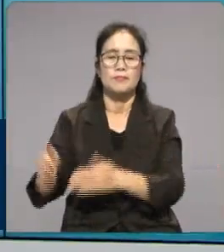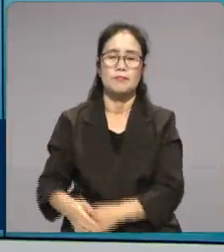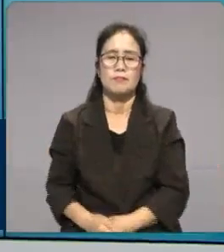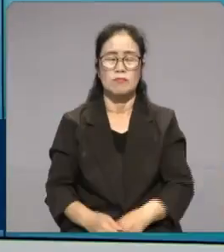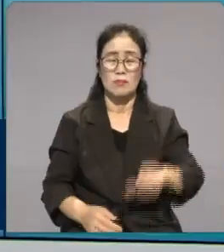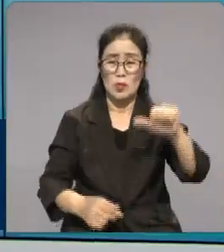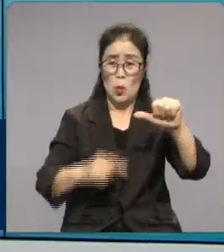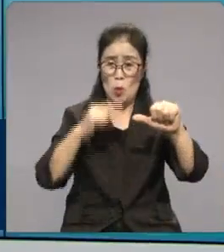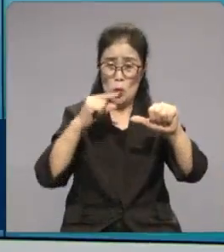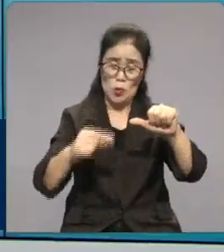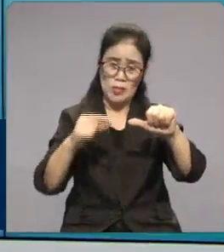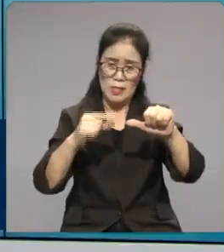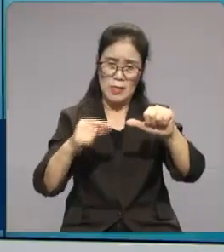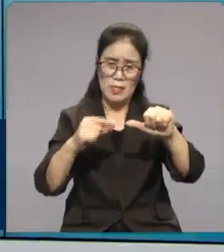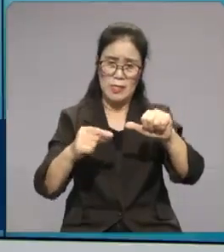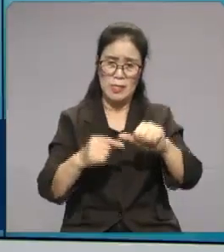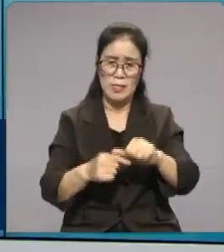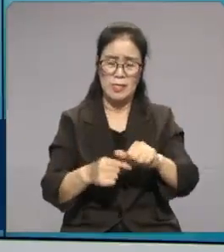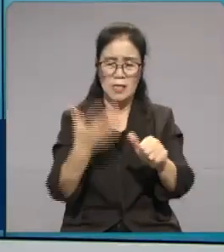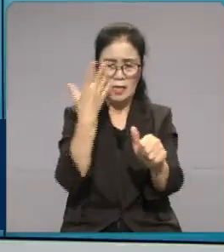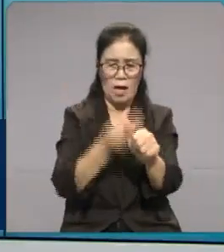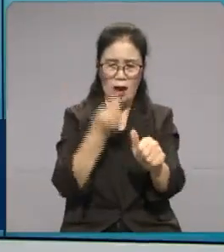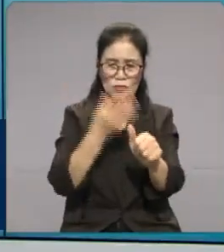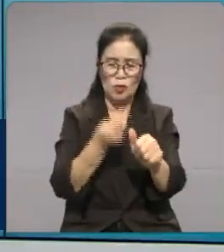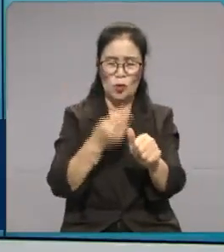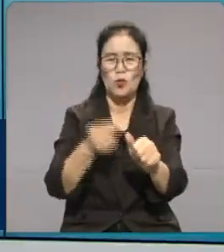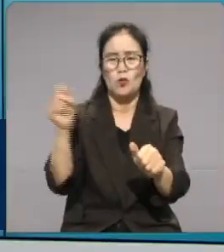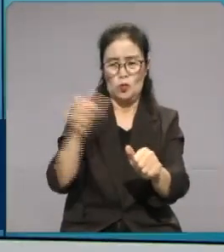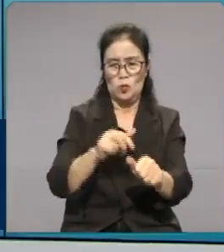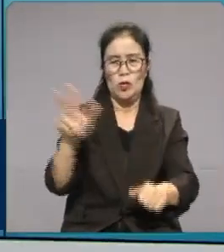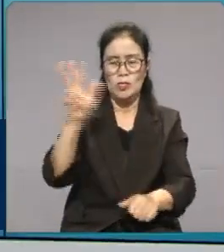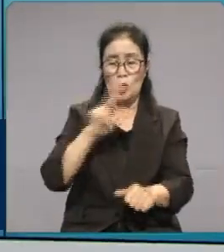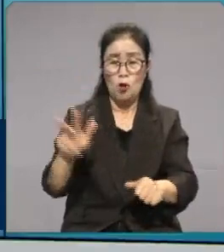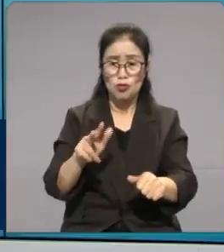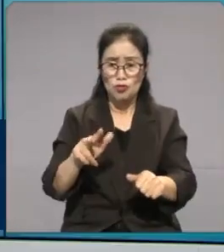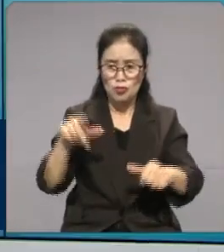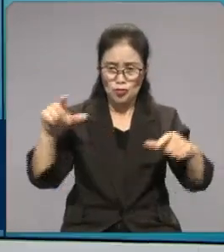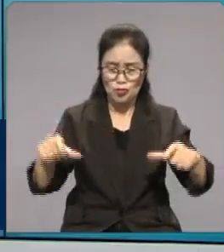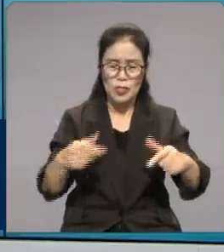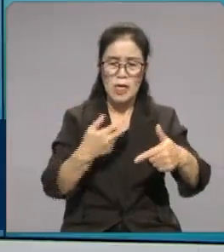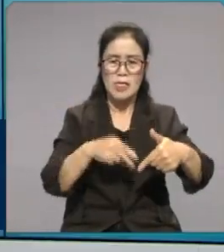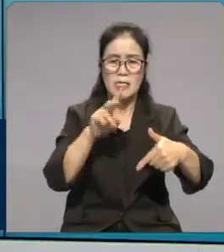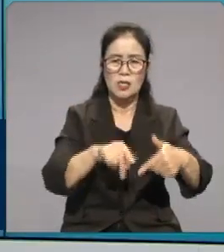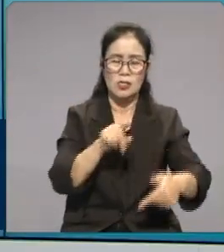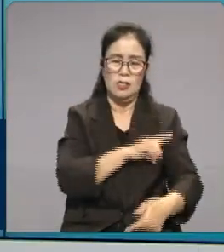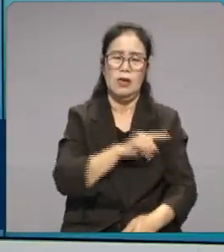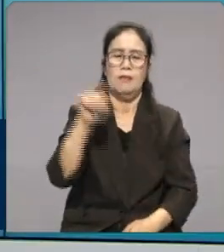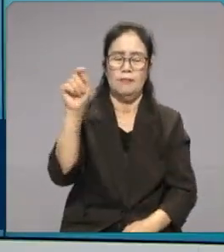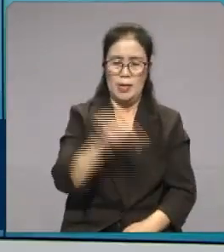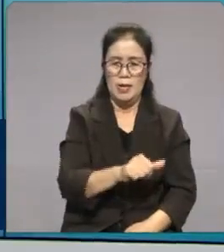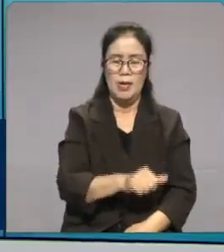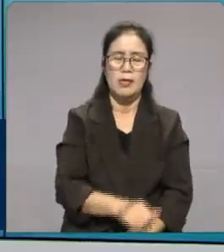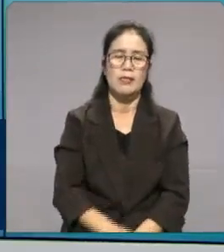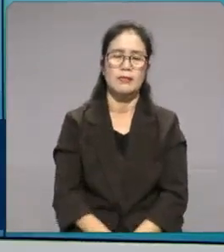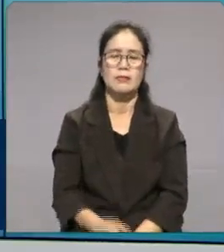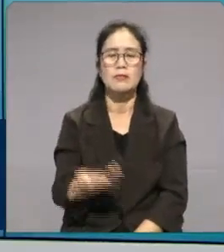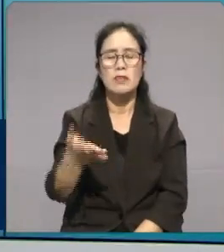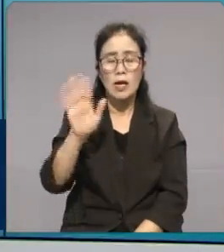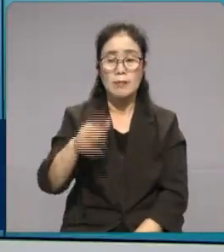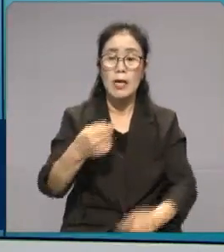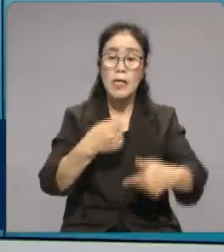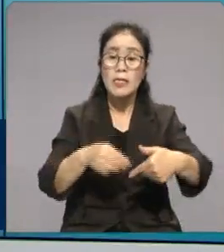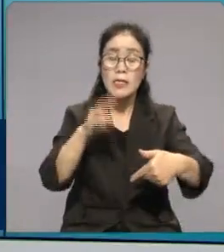5세대 이동통신인 5G 다운로드 속도가 전국에서 인천이 가장 빠른 것으로 나타났습니다 하지만